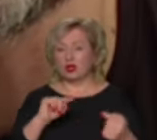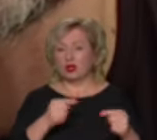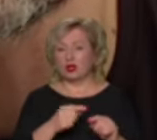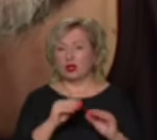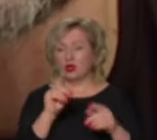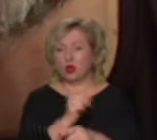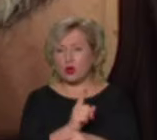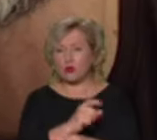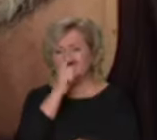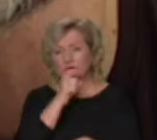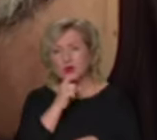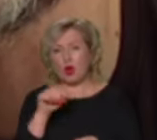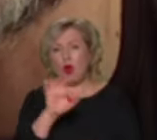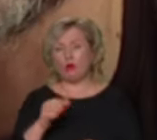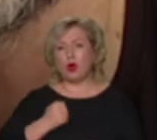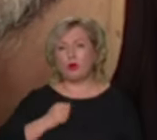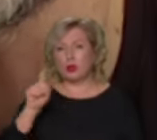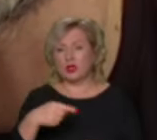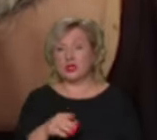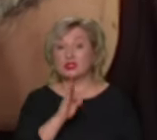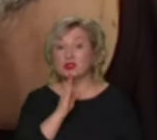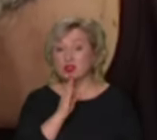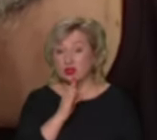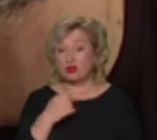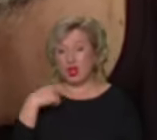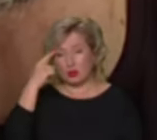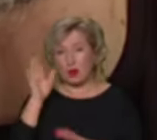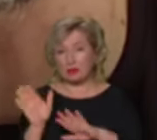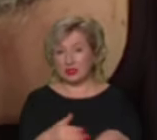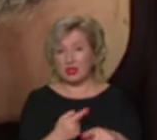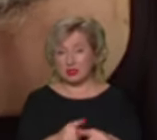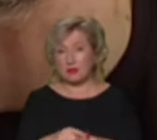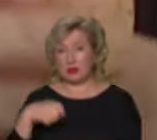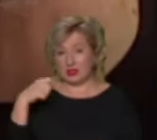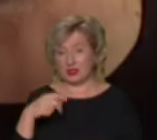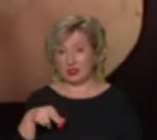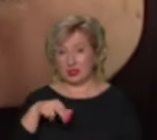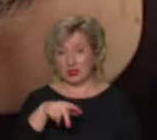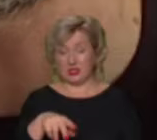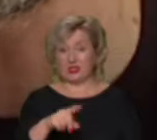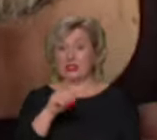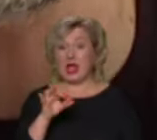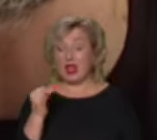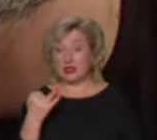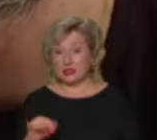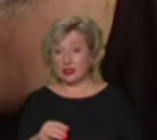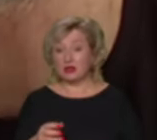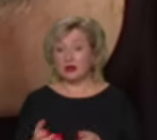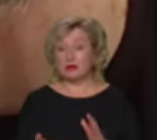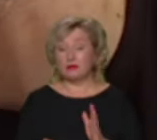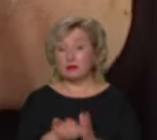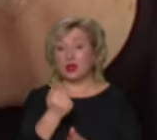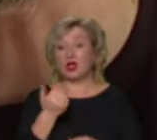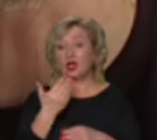незрозумілого поняття про мобілізацію жінок. Я думаю, що після цього вийде президент Зеленський і спасе кращу